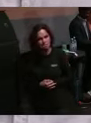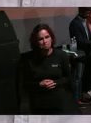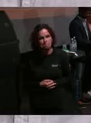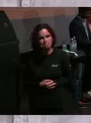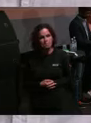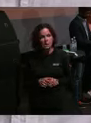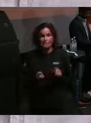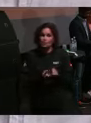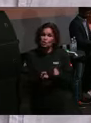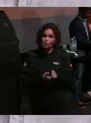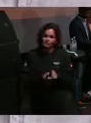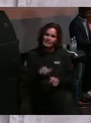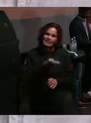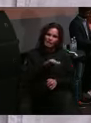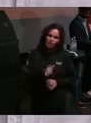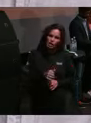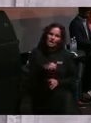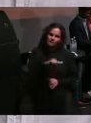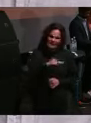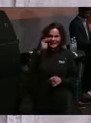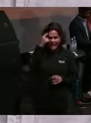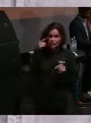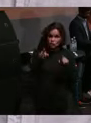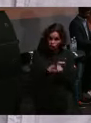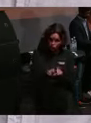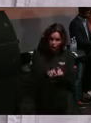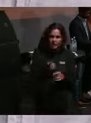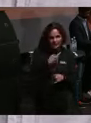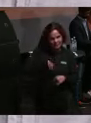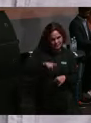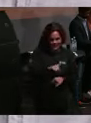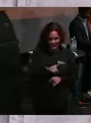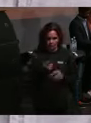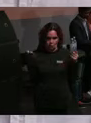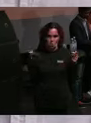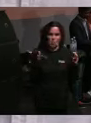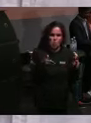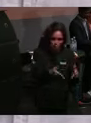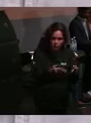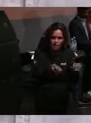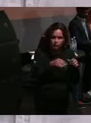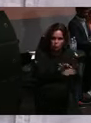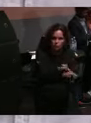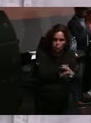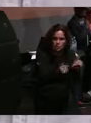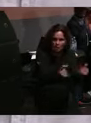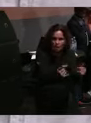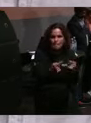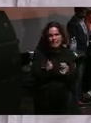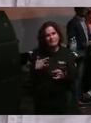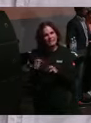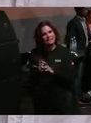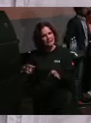jo ikke noe rart, altså det klart hvis vi skal tenke sånn, så styrer vi mot kraftunderskudd. Men det var veldig fint å